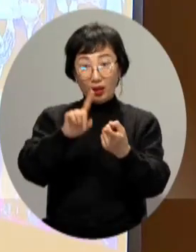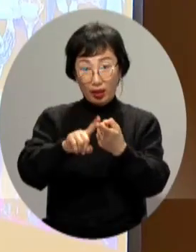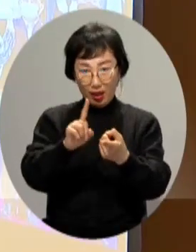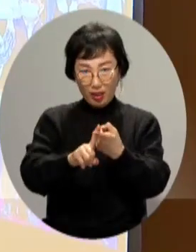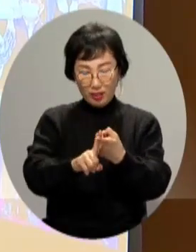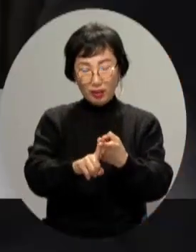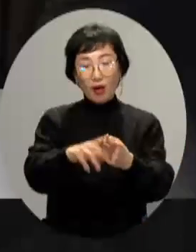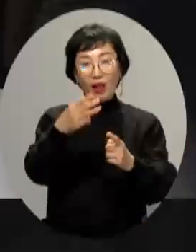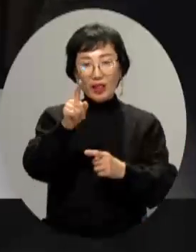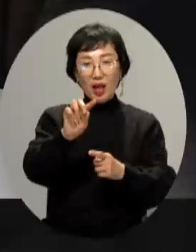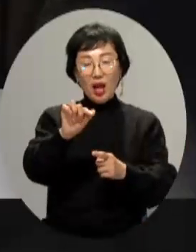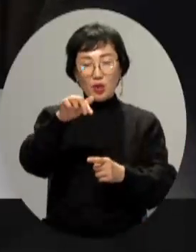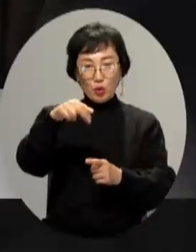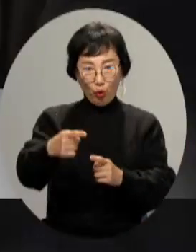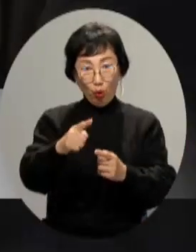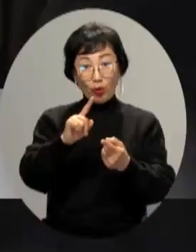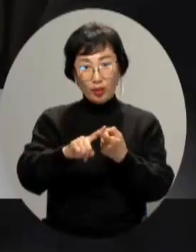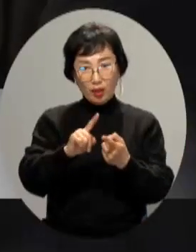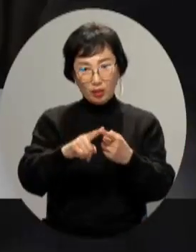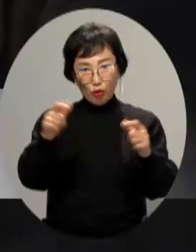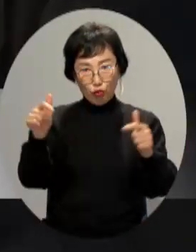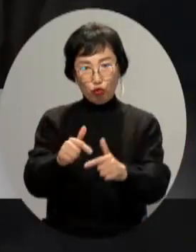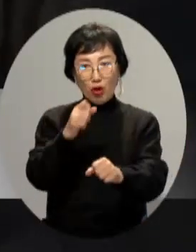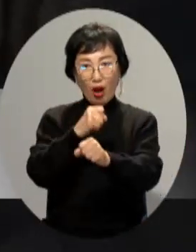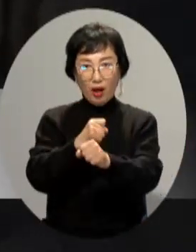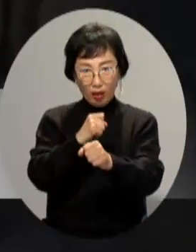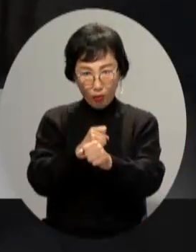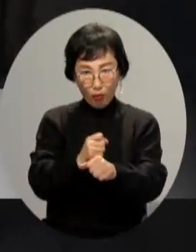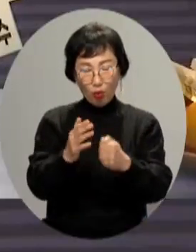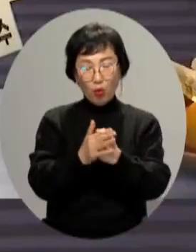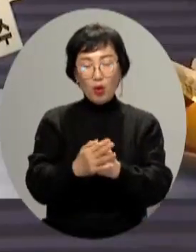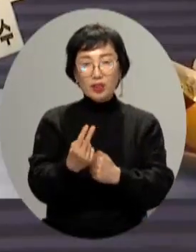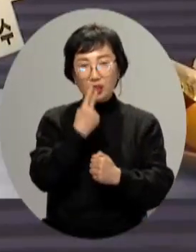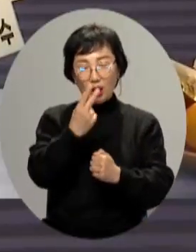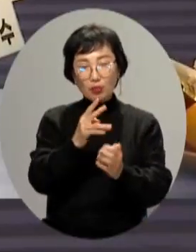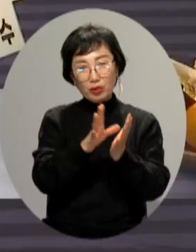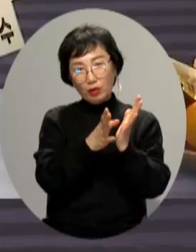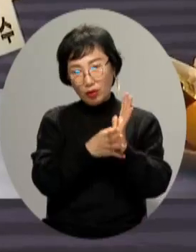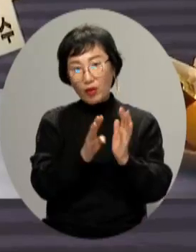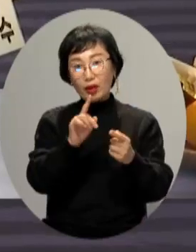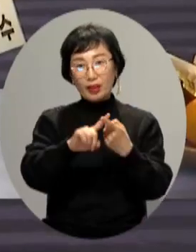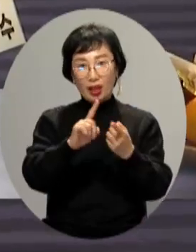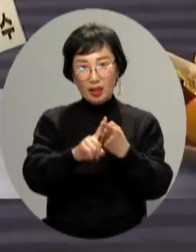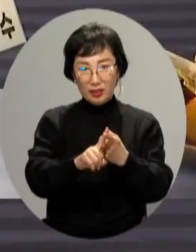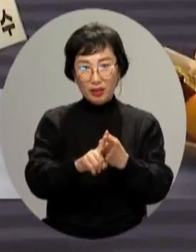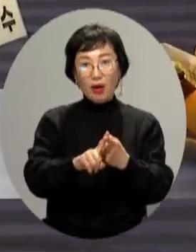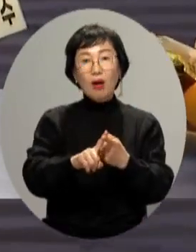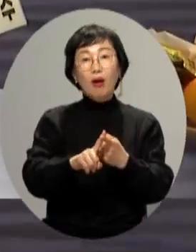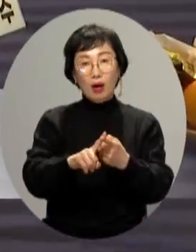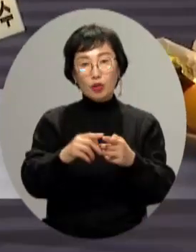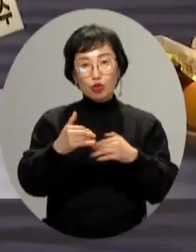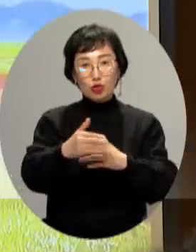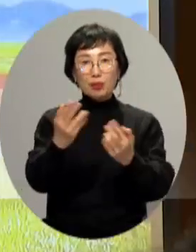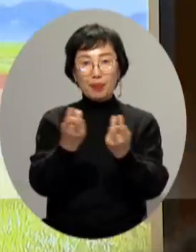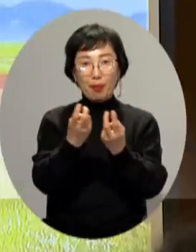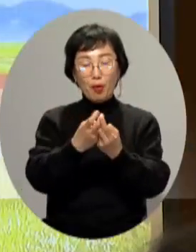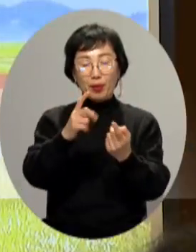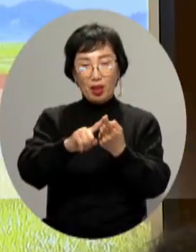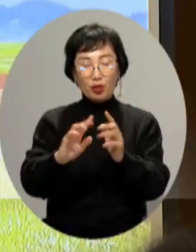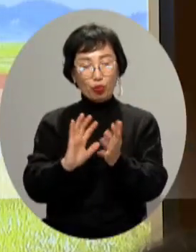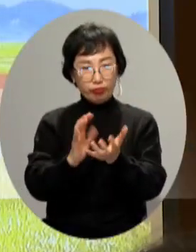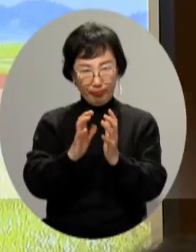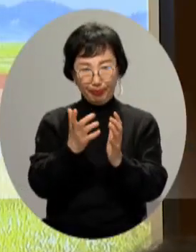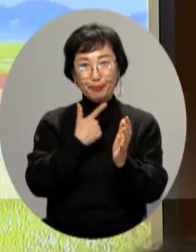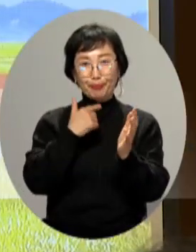탄소 저감 동참, 자립 준비 청년 지원, 생물 다양성 촉진 등 다양한 추진 방안을 논의했습니다.